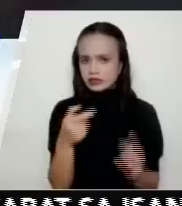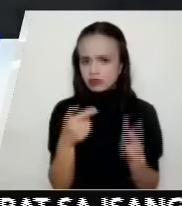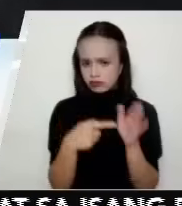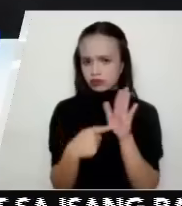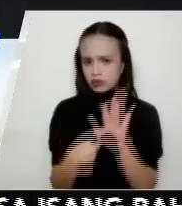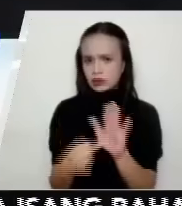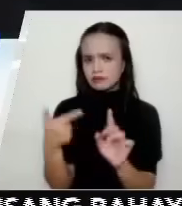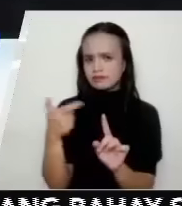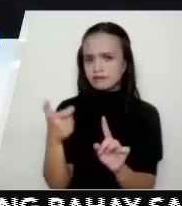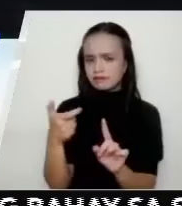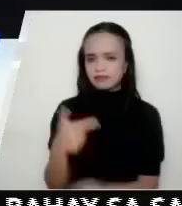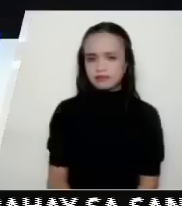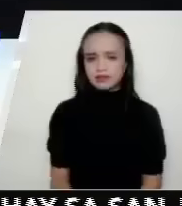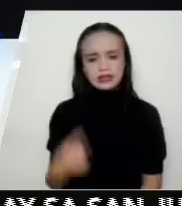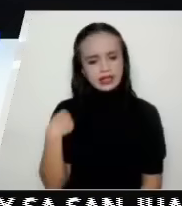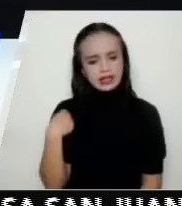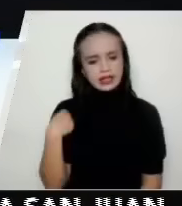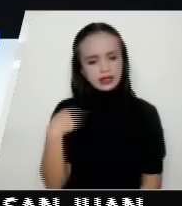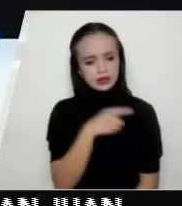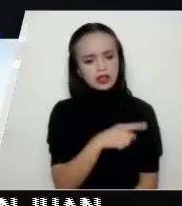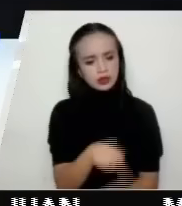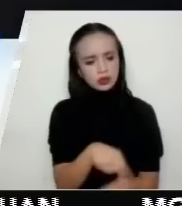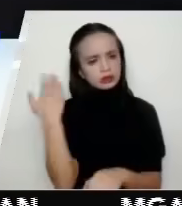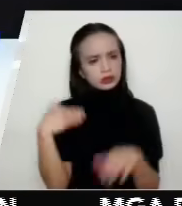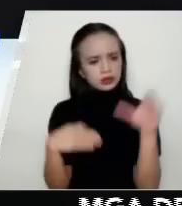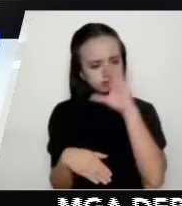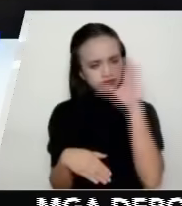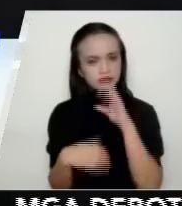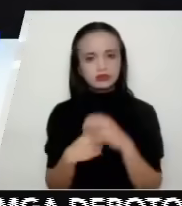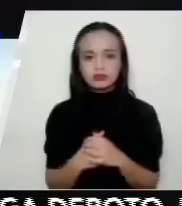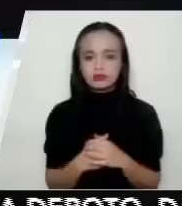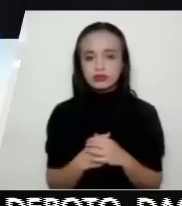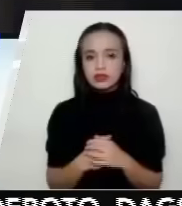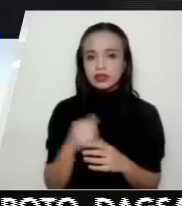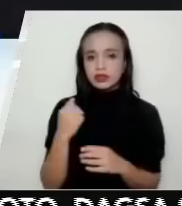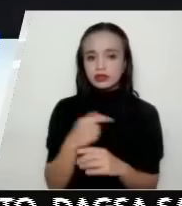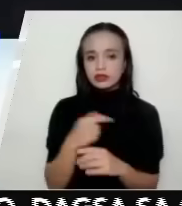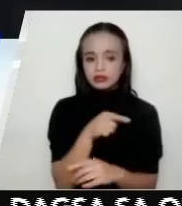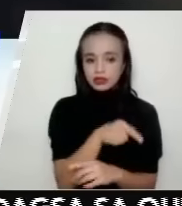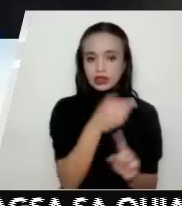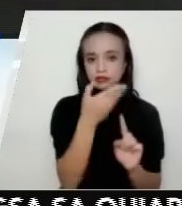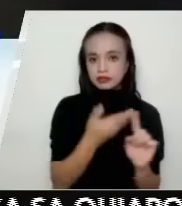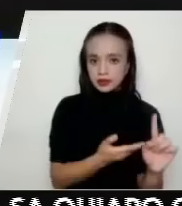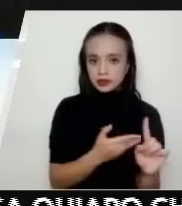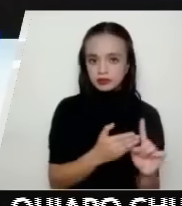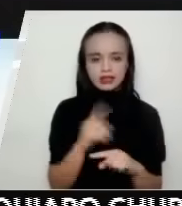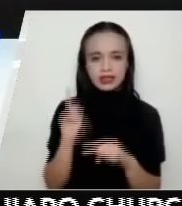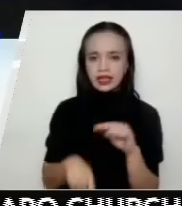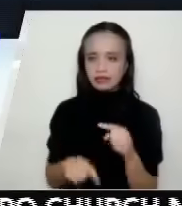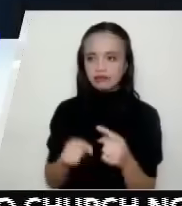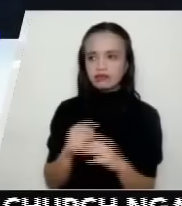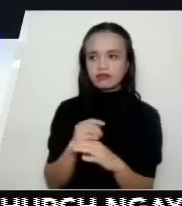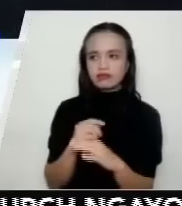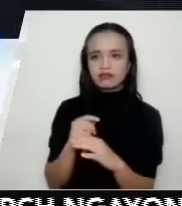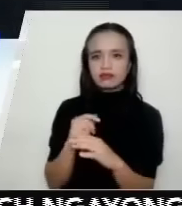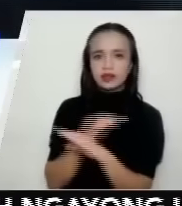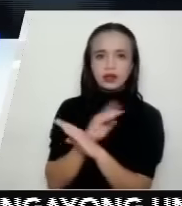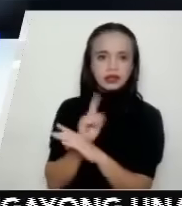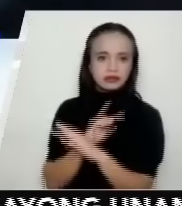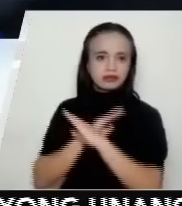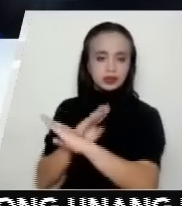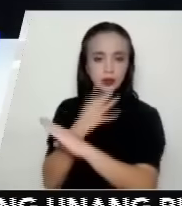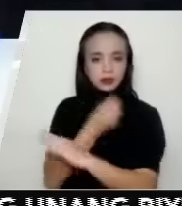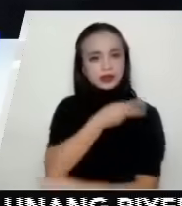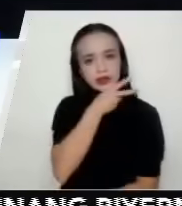ka na namin kinahanap. Hindi na nakapalag sa mga tauhan ng Manila Police District Intelligence and Operations Unit ang suspect na si